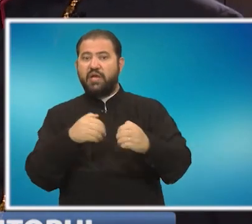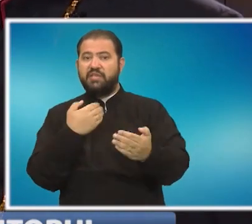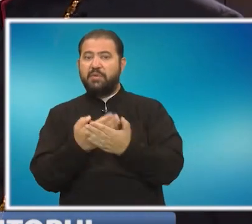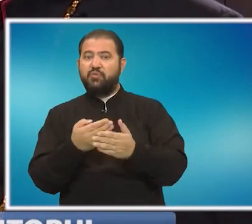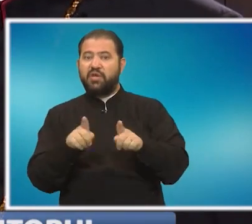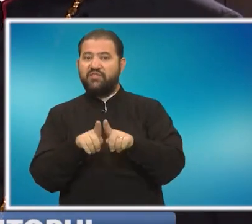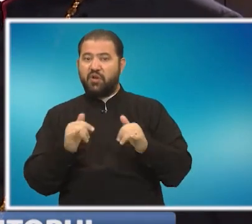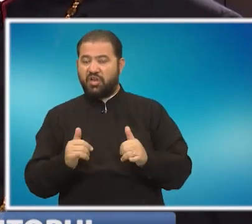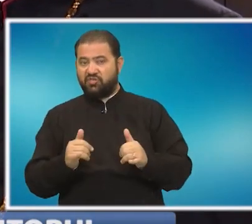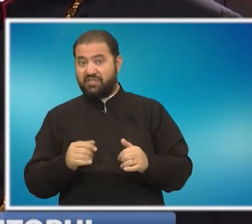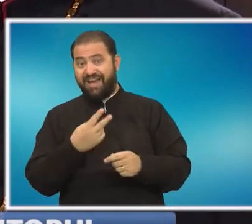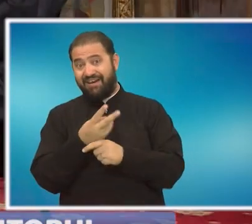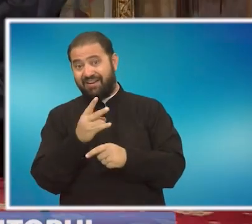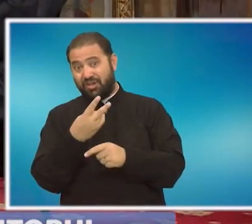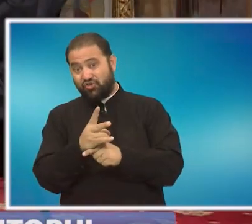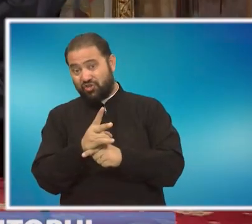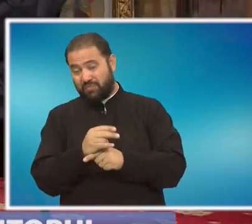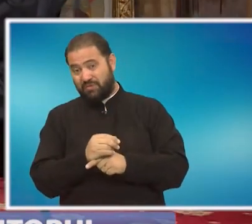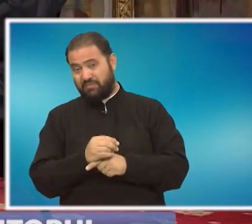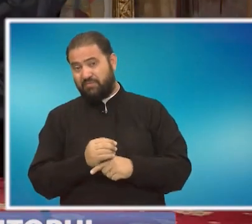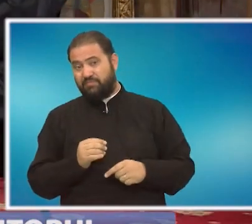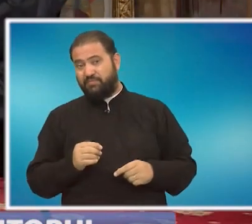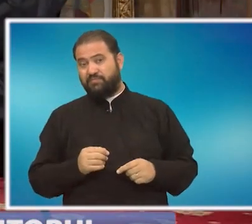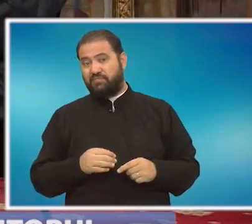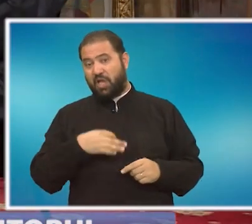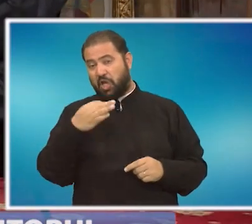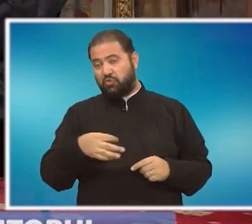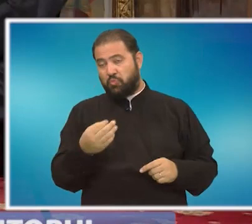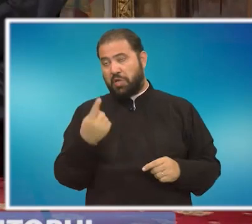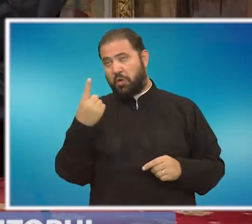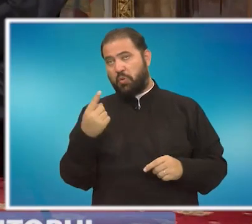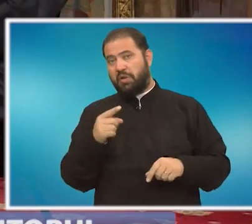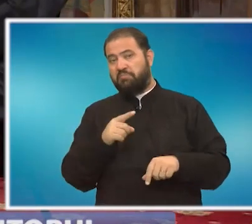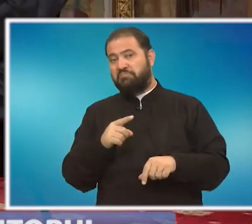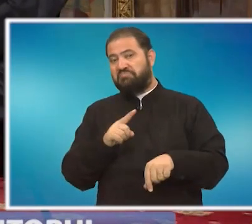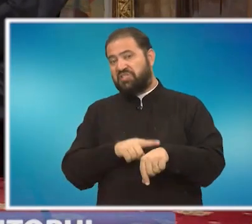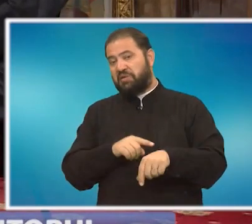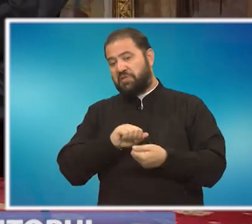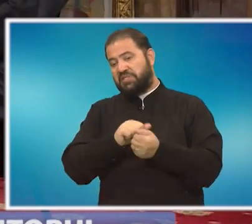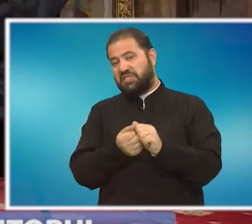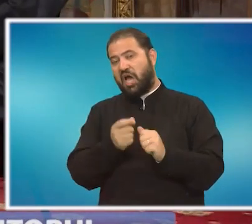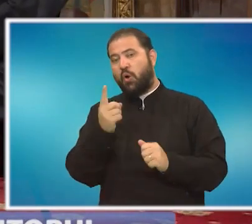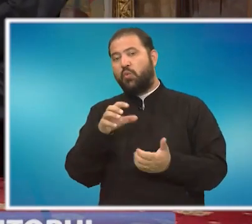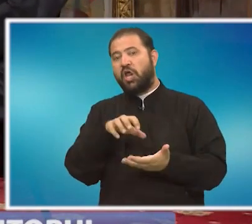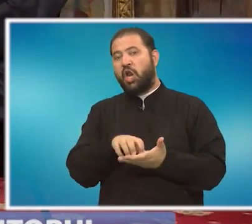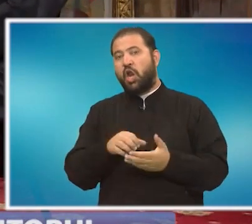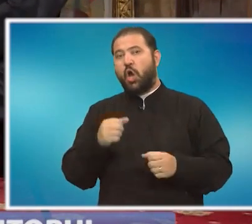Pentru că astfel ar însemna să cădem în ocultism și în astrologie, să spunem că un anumit timp sau un anumit